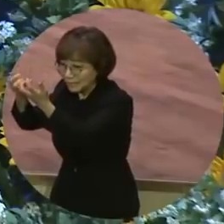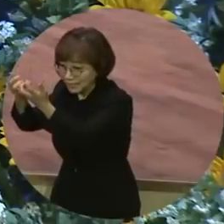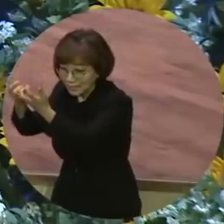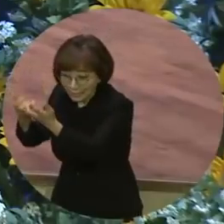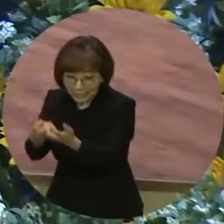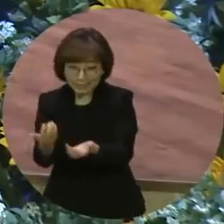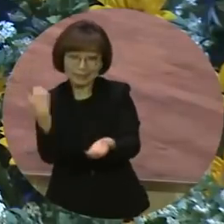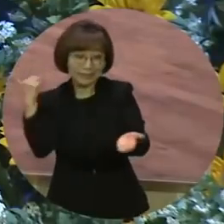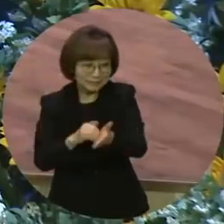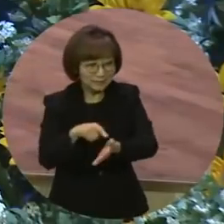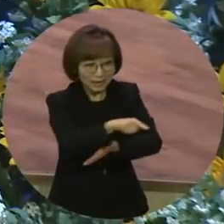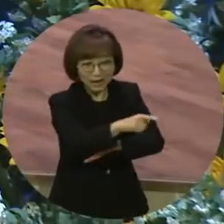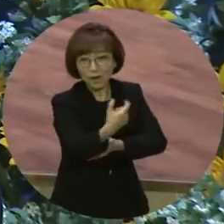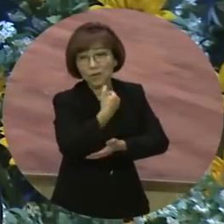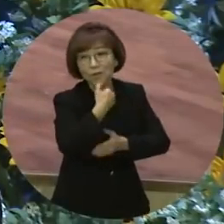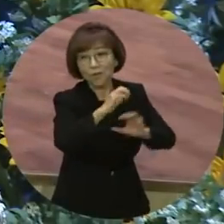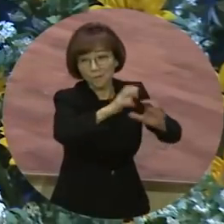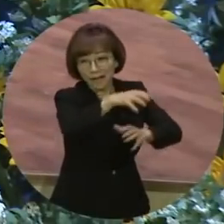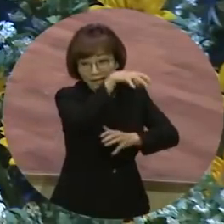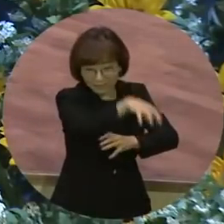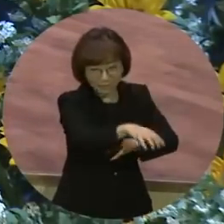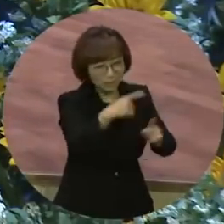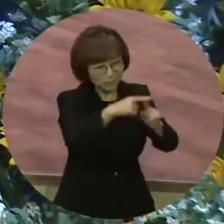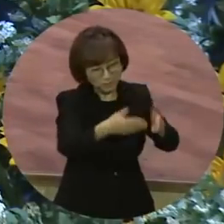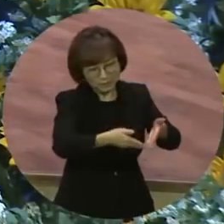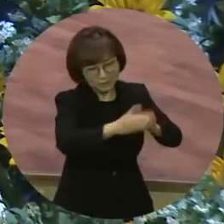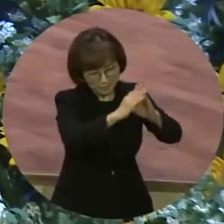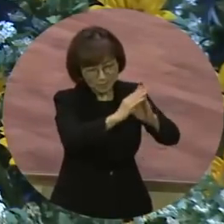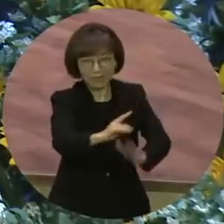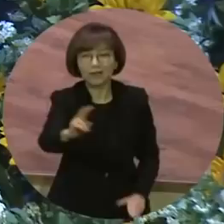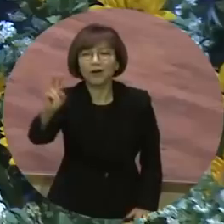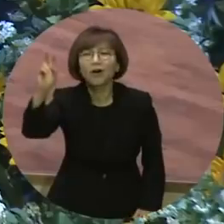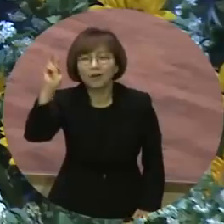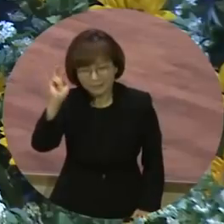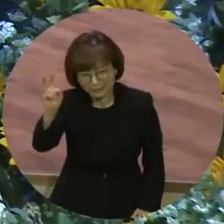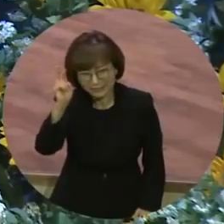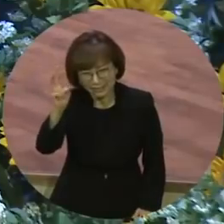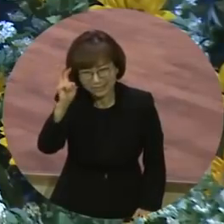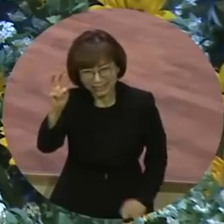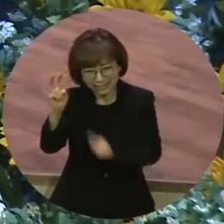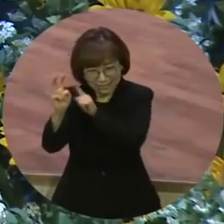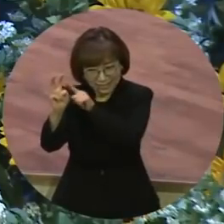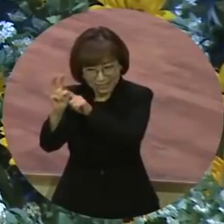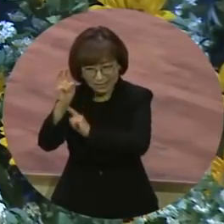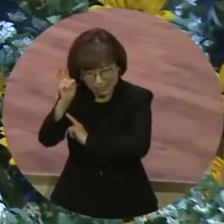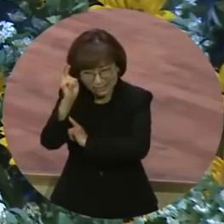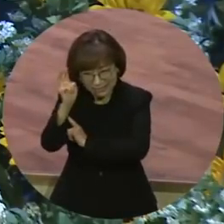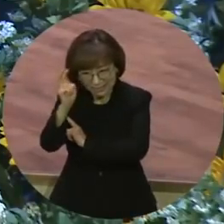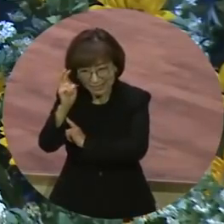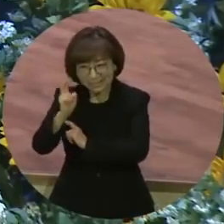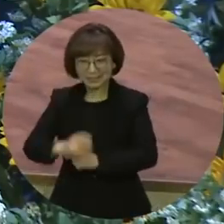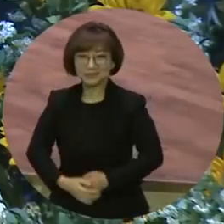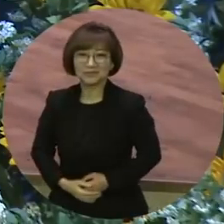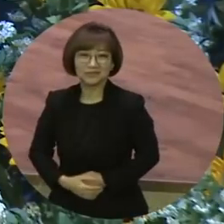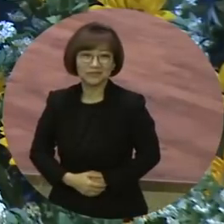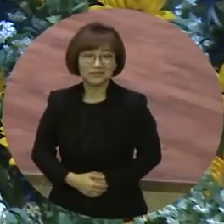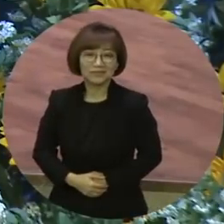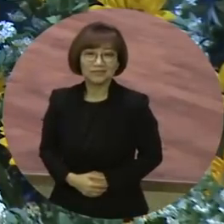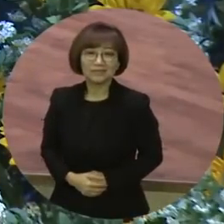로마에 다시 그렇게 가서 이제 세운 교회다. 그렇게 신학자들은 말을 하고